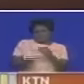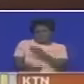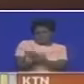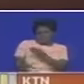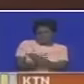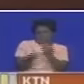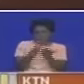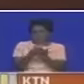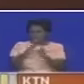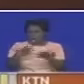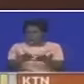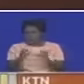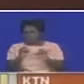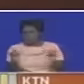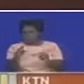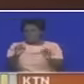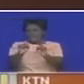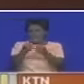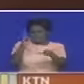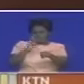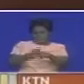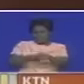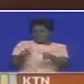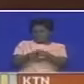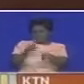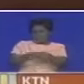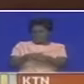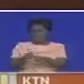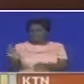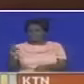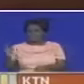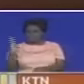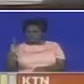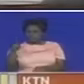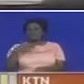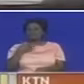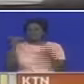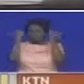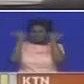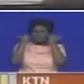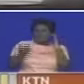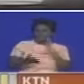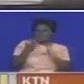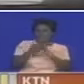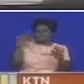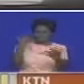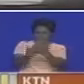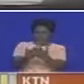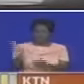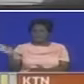la. Kesi yake inajiri huku waziri wa usalama wa ndani Ole Lenku akitaka mahakama ishughulikie waraka wa kukamatwa kwake